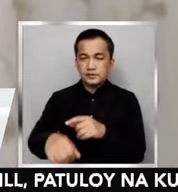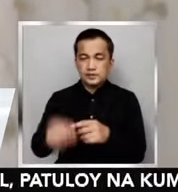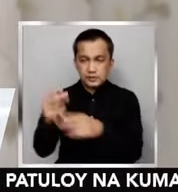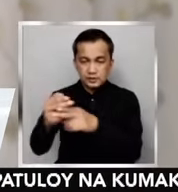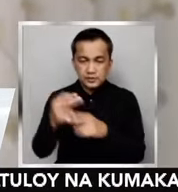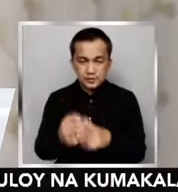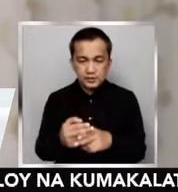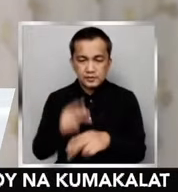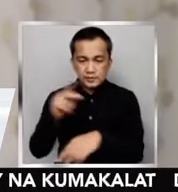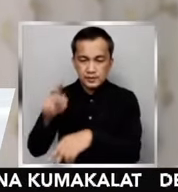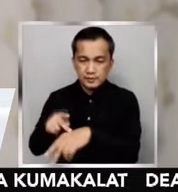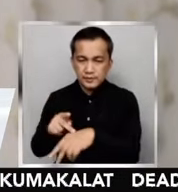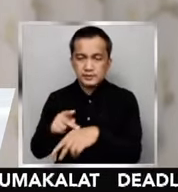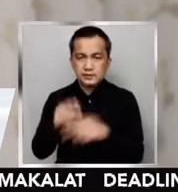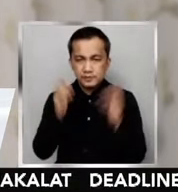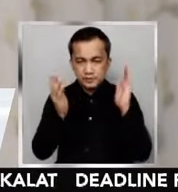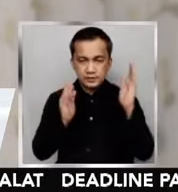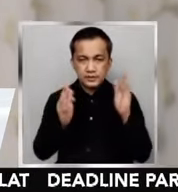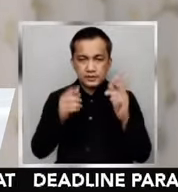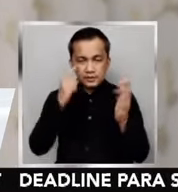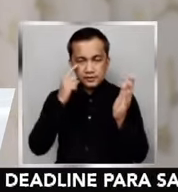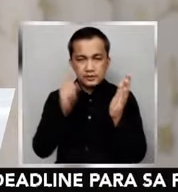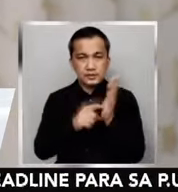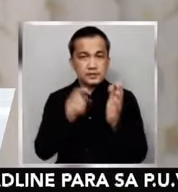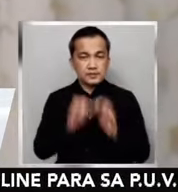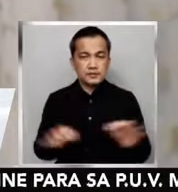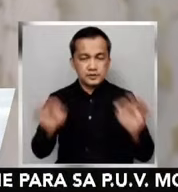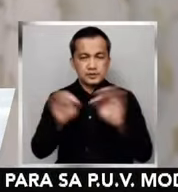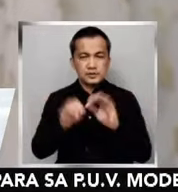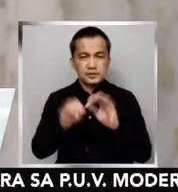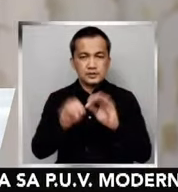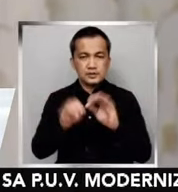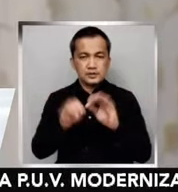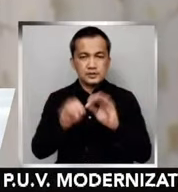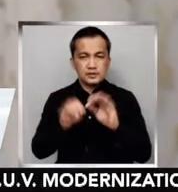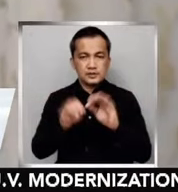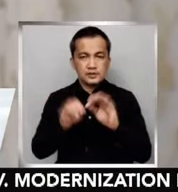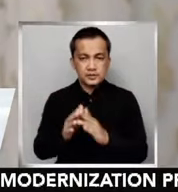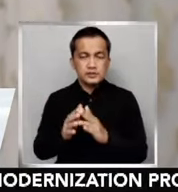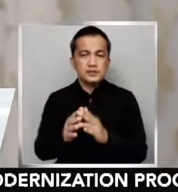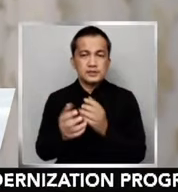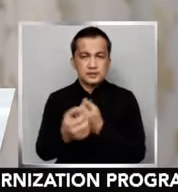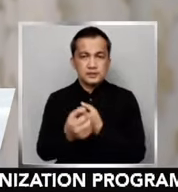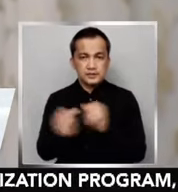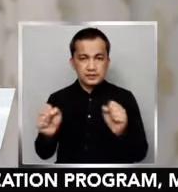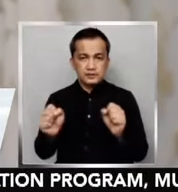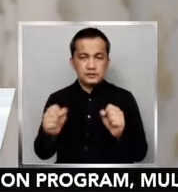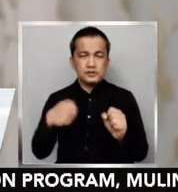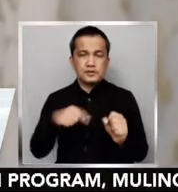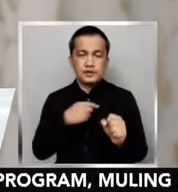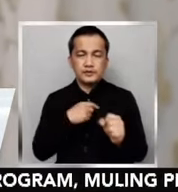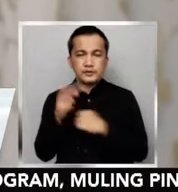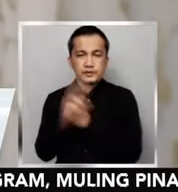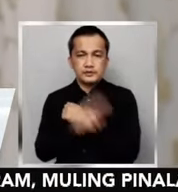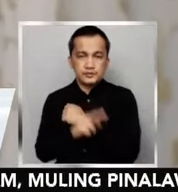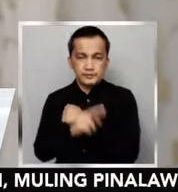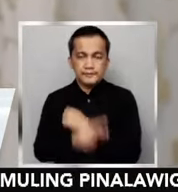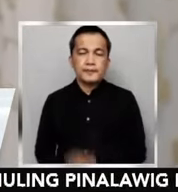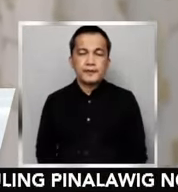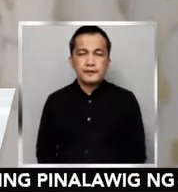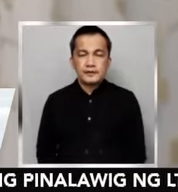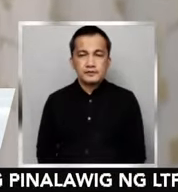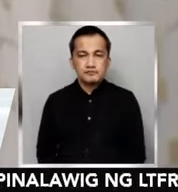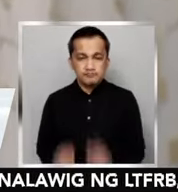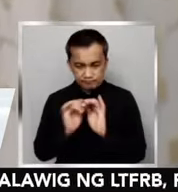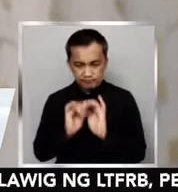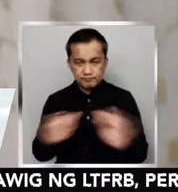and Malaysia recognize the importance of maintaining peace and security in our region as such